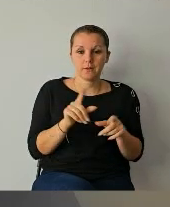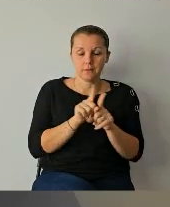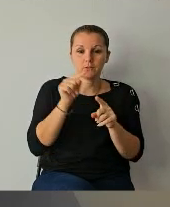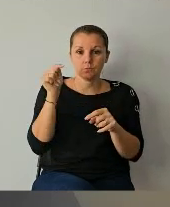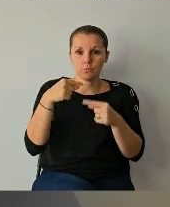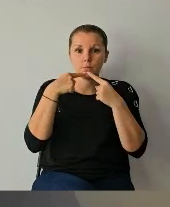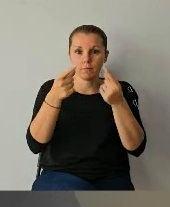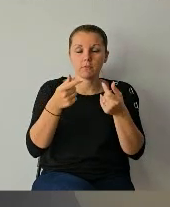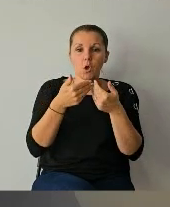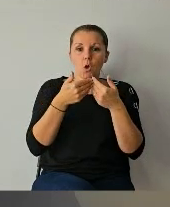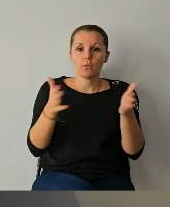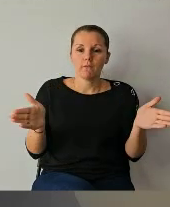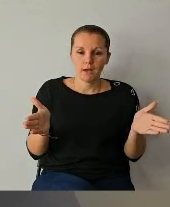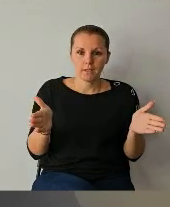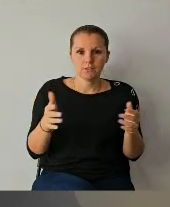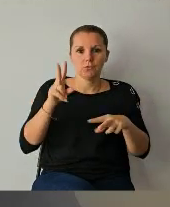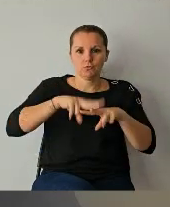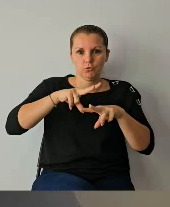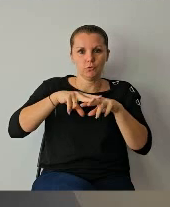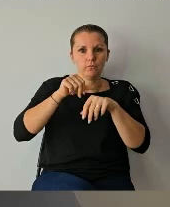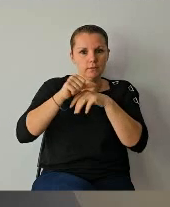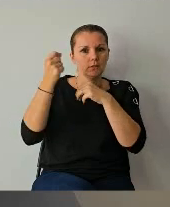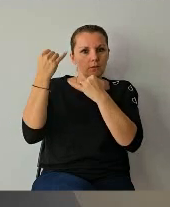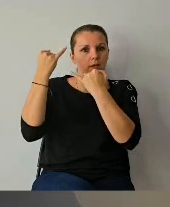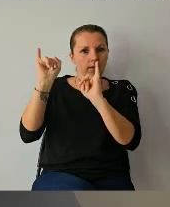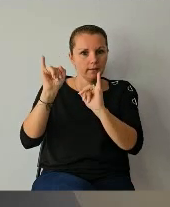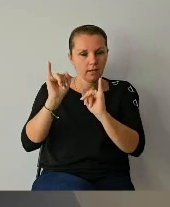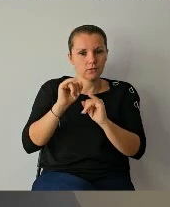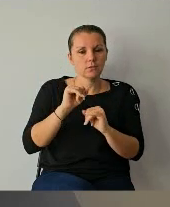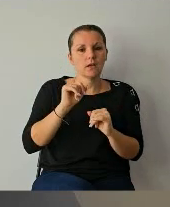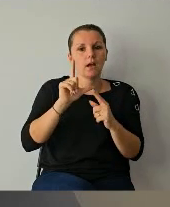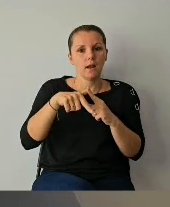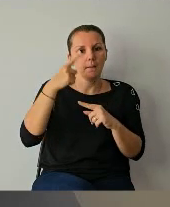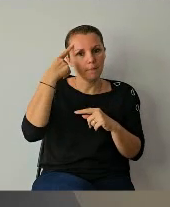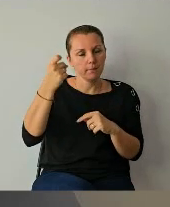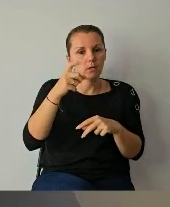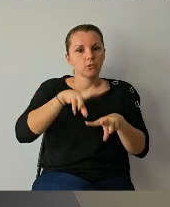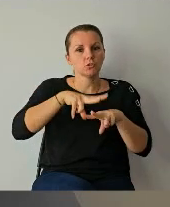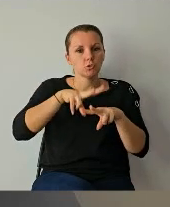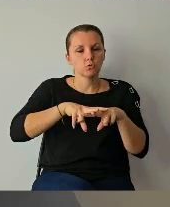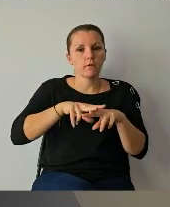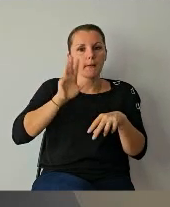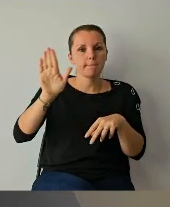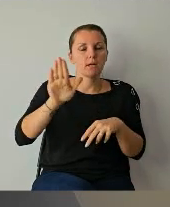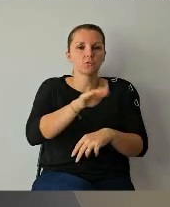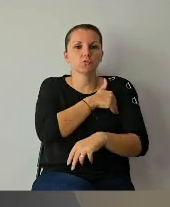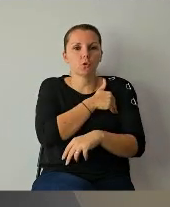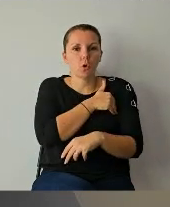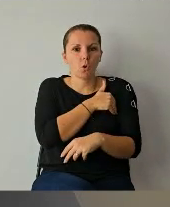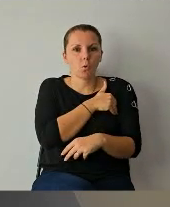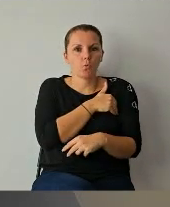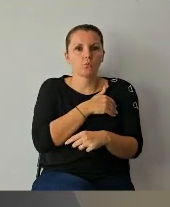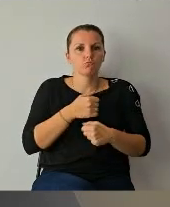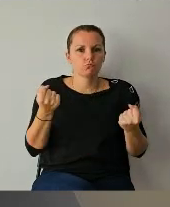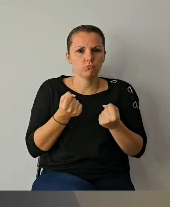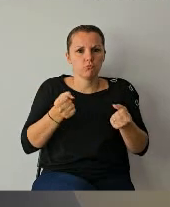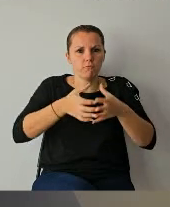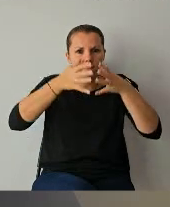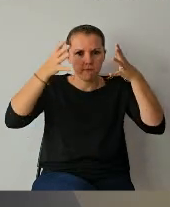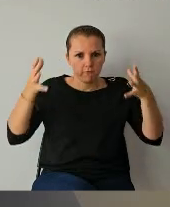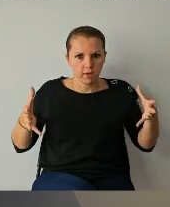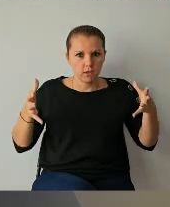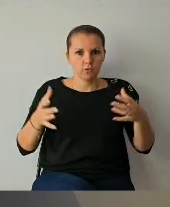otwarcie, w Rzeszowie jest troszeczkę inaczej, ale też pamiętajmy o tym, że Rzeszów ma szkoły w większości dużo, dużo